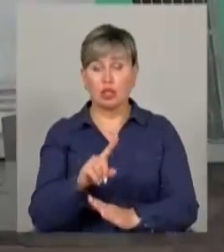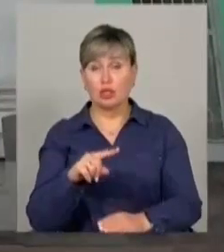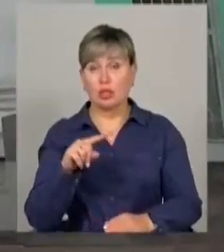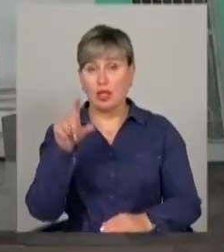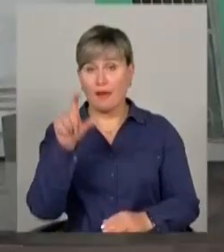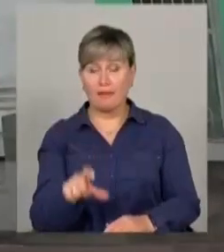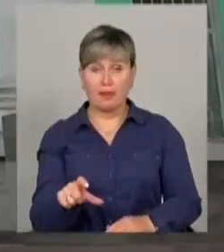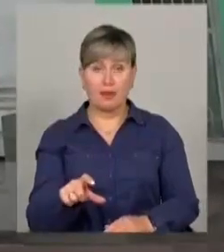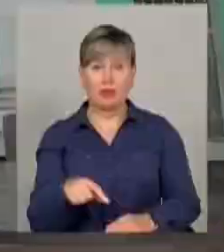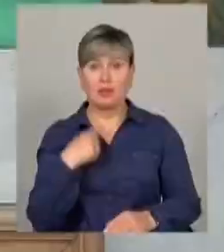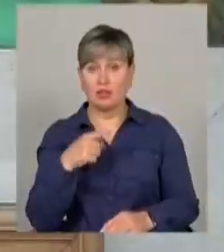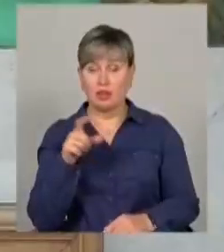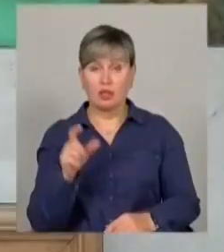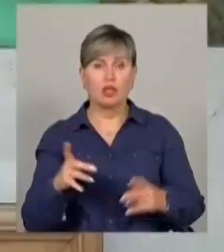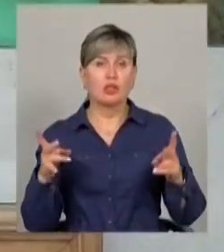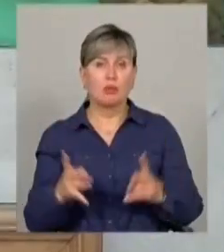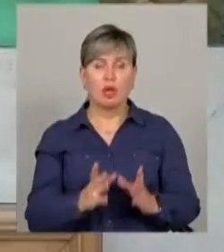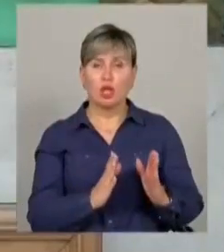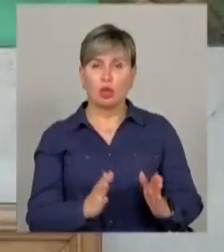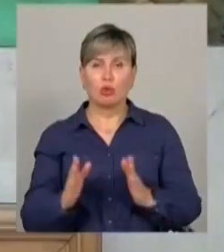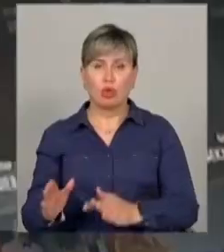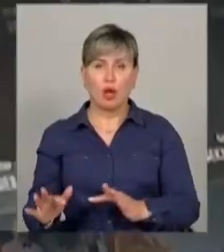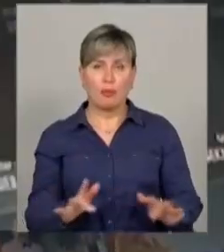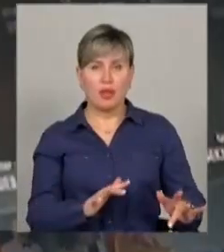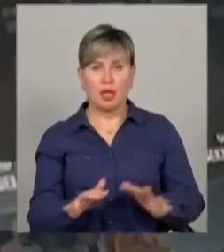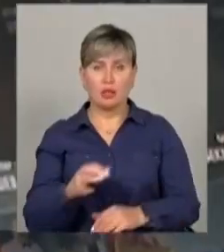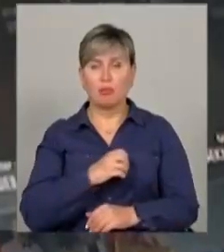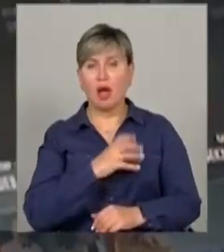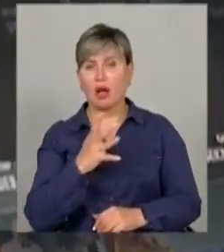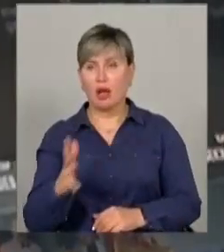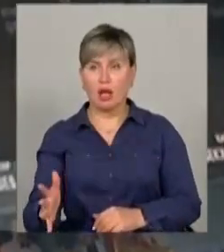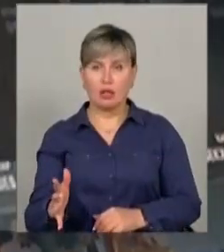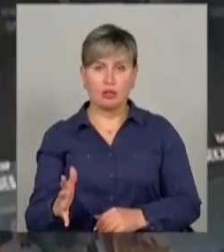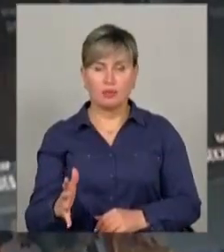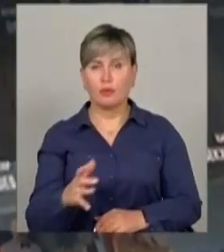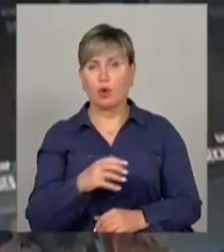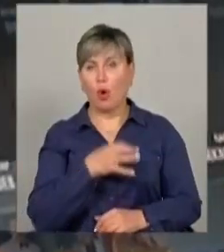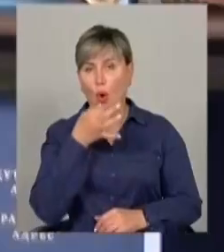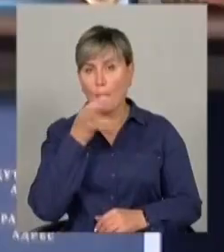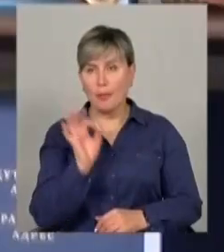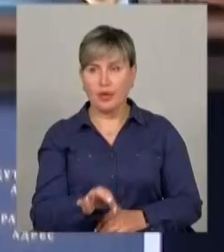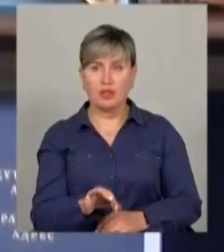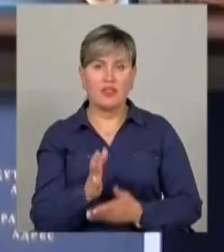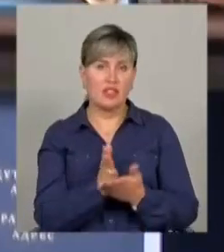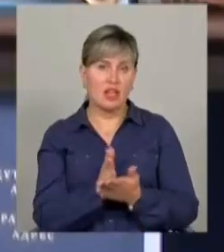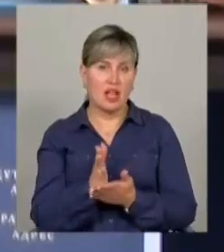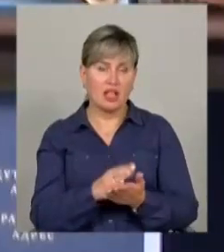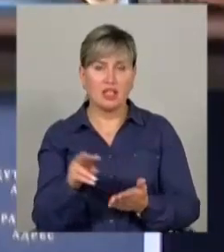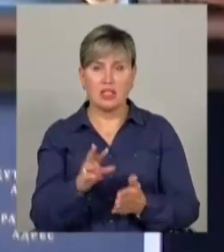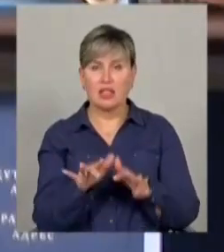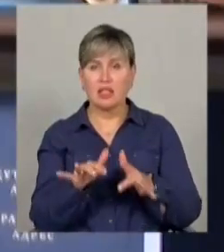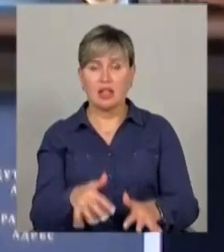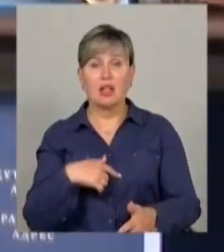автором уверен поэт голым жайлабай необходимо регулярно опираться на богатый опыт Ветеранов писательского дела уходи я